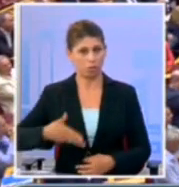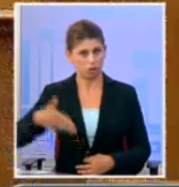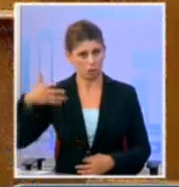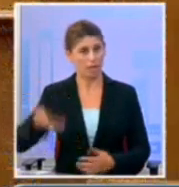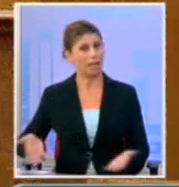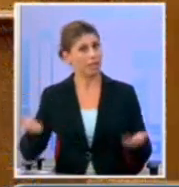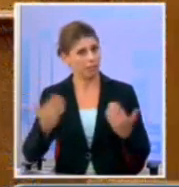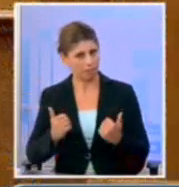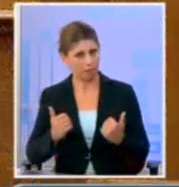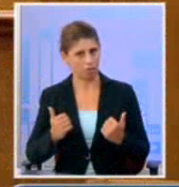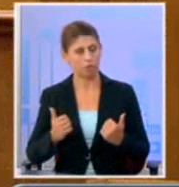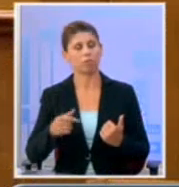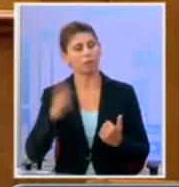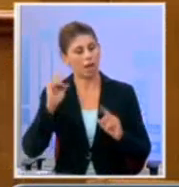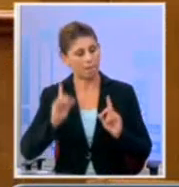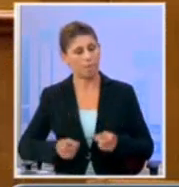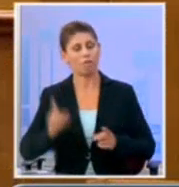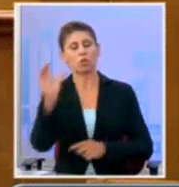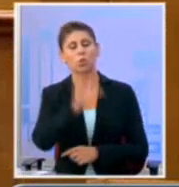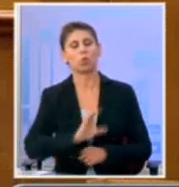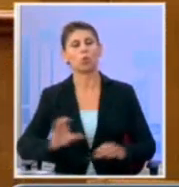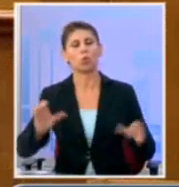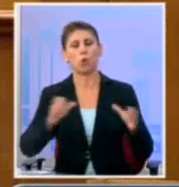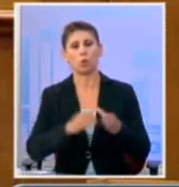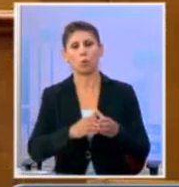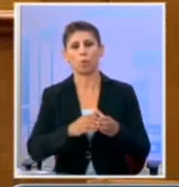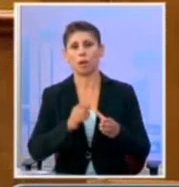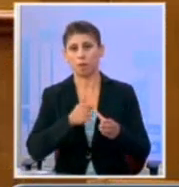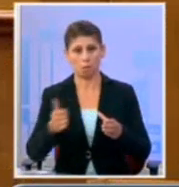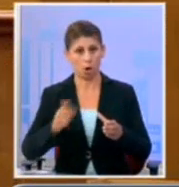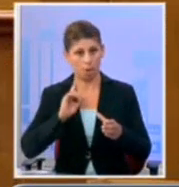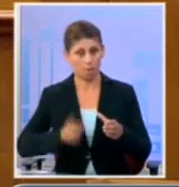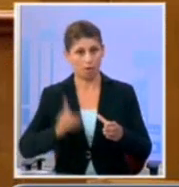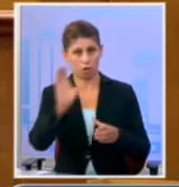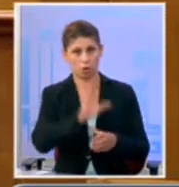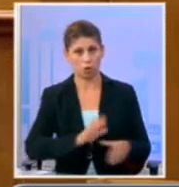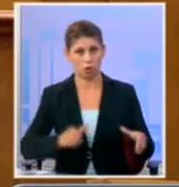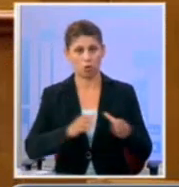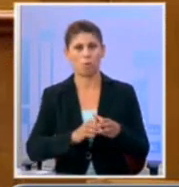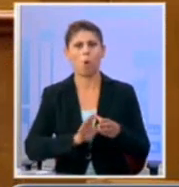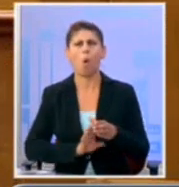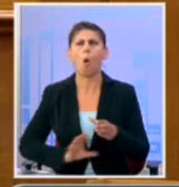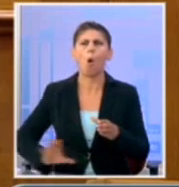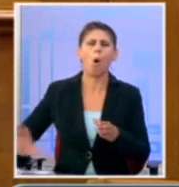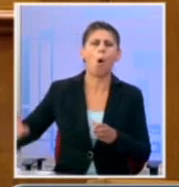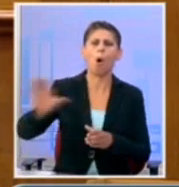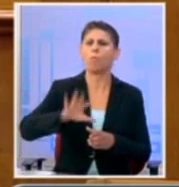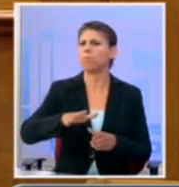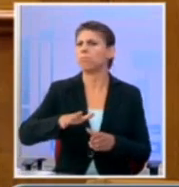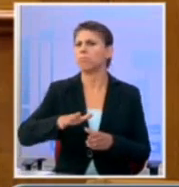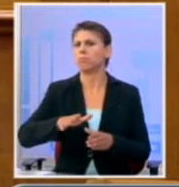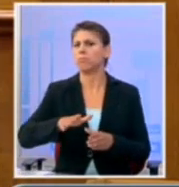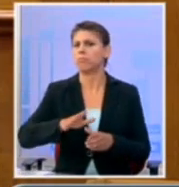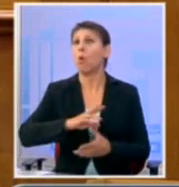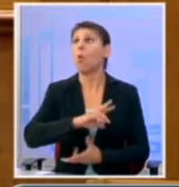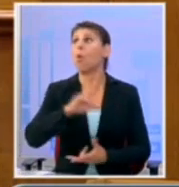υπάρχει, είναι απόφαση του Eurogroup. Και όχι μόνο είναι απόφαση για το Eurogroup. Όλη η Ευρώπη, σχεδόν